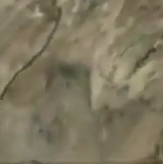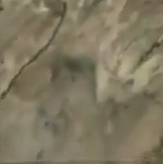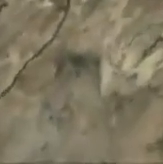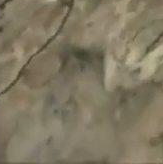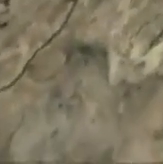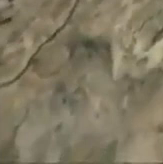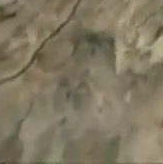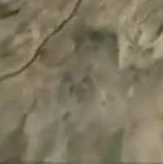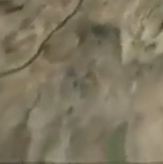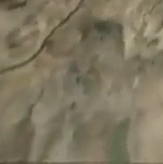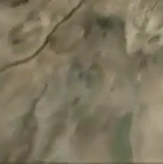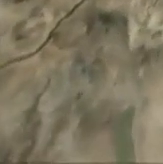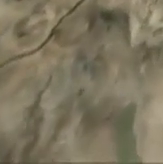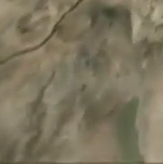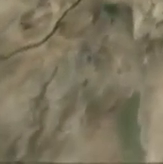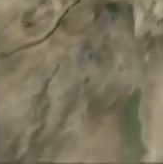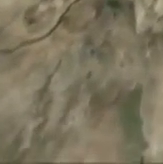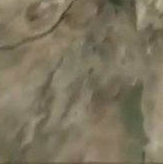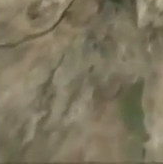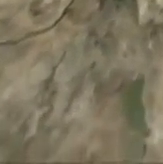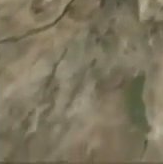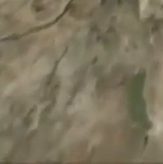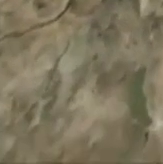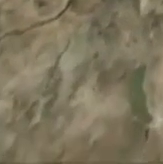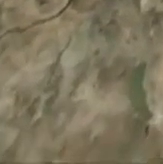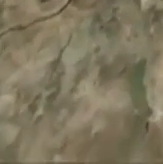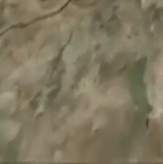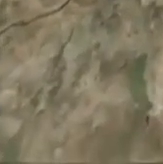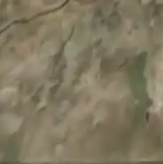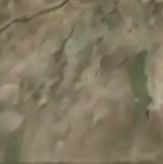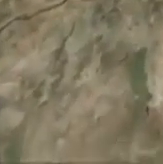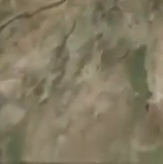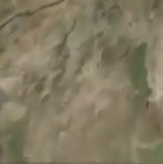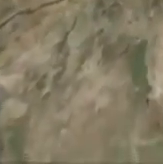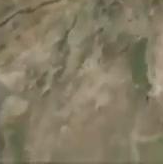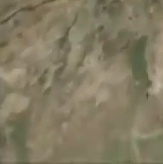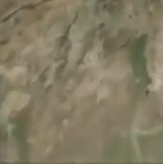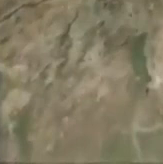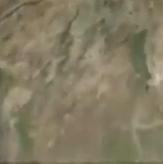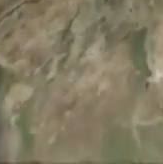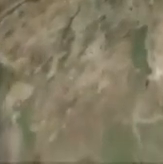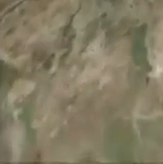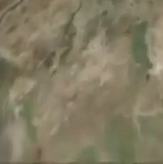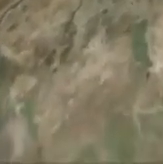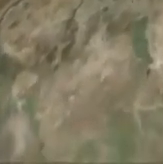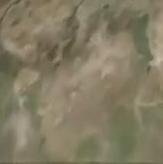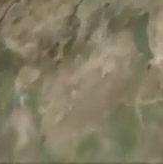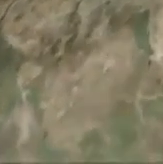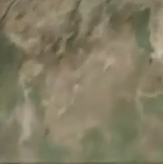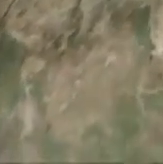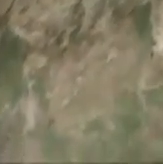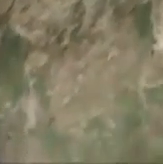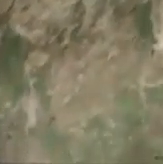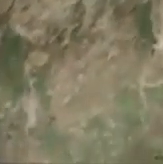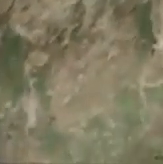مئوية والصغرى 23، المدينة المنورة 36 و21، في العاصمة الرياض عواصف رملية متوقعة بإذن